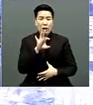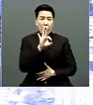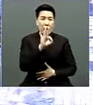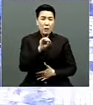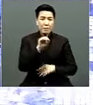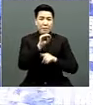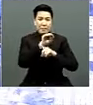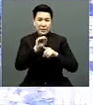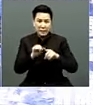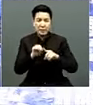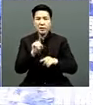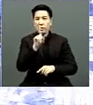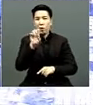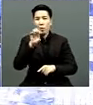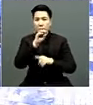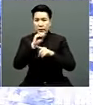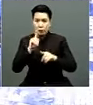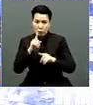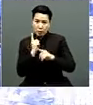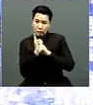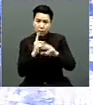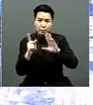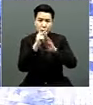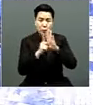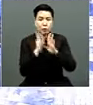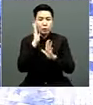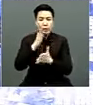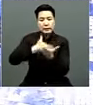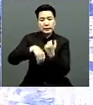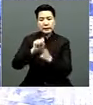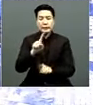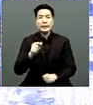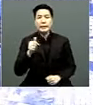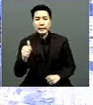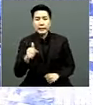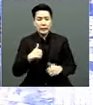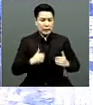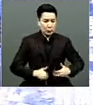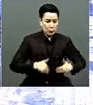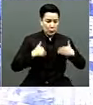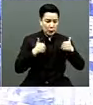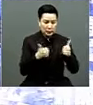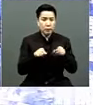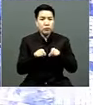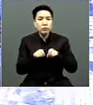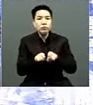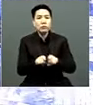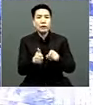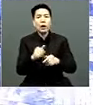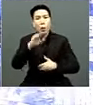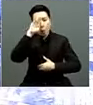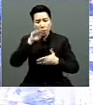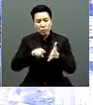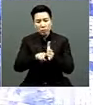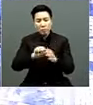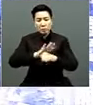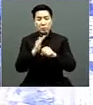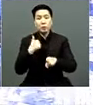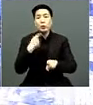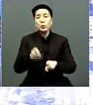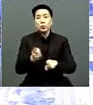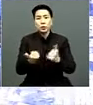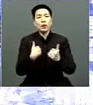ให้ได้เพื่อเราจะก้าวไปด้วยกันแล้วมีเศรษฐกิจที่ดีกลับคืนมาได้เหมือนเดิมในภาวะที่โรคนี้ยังมีอยู่นะครับขอบ